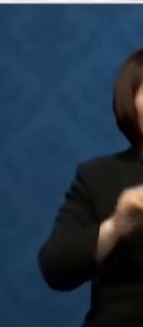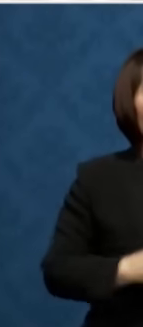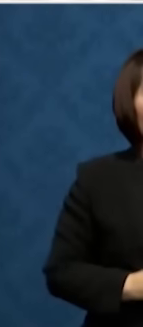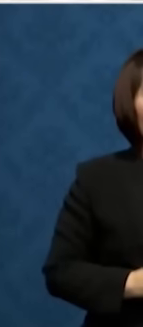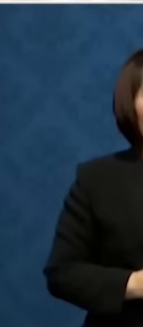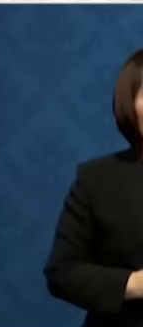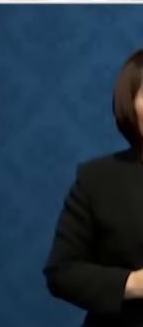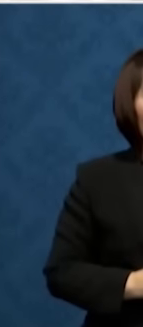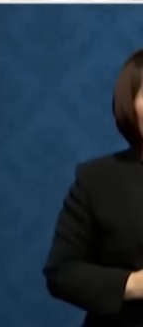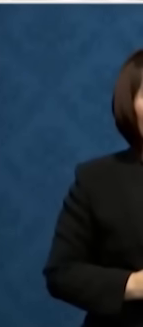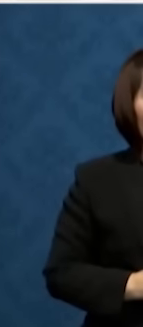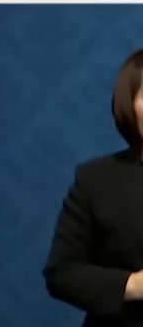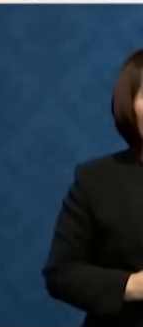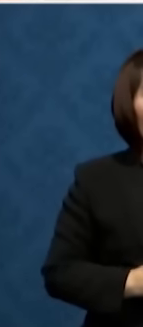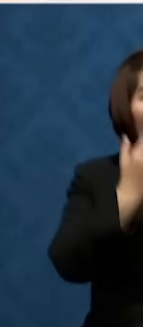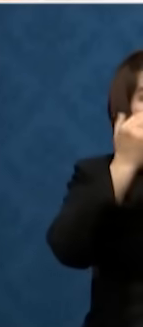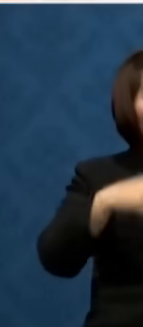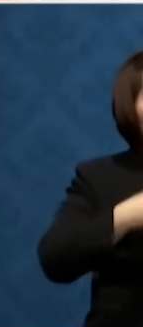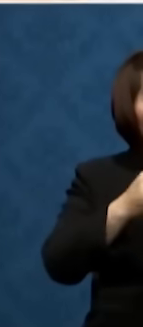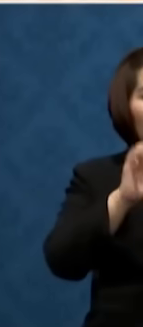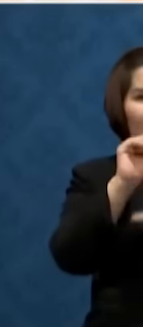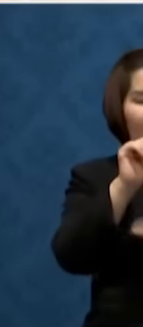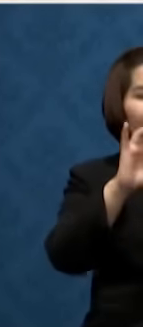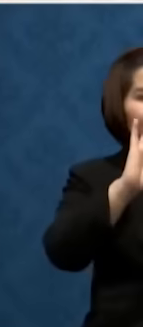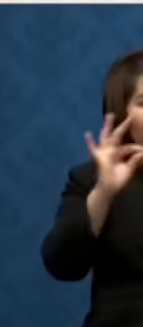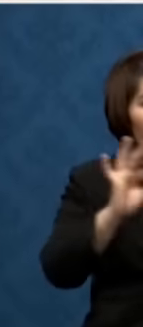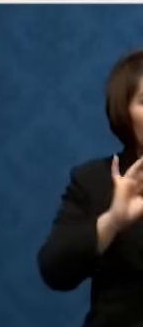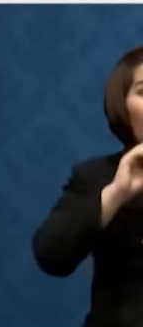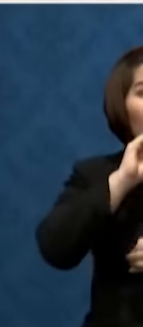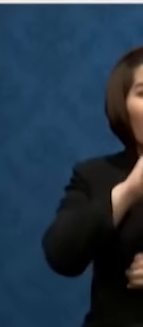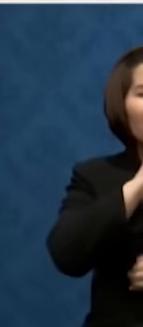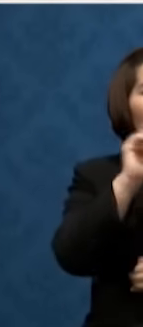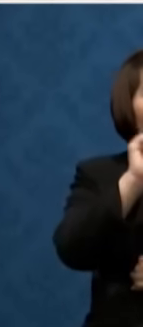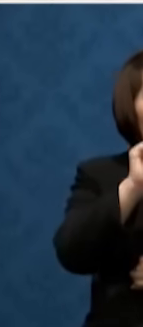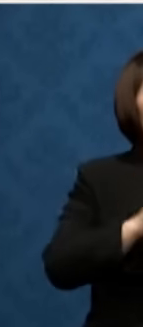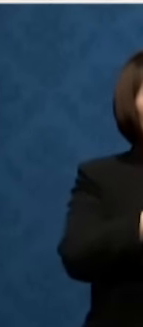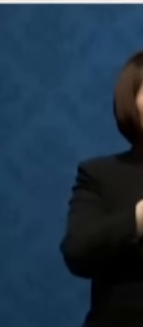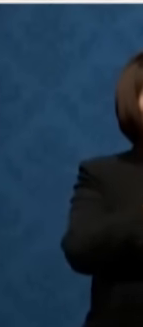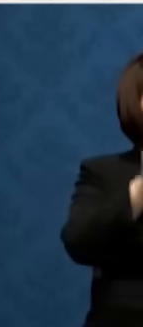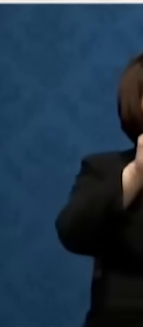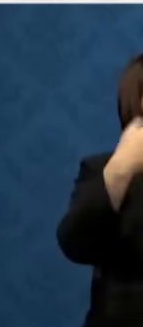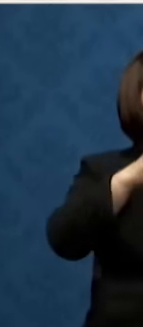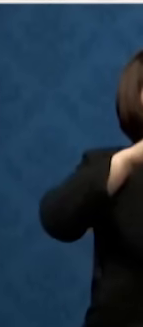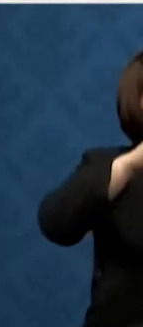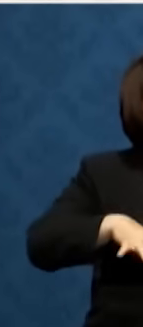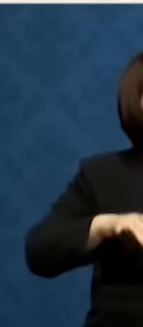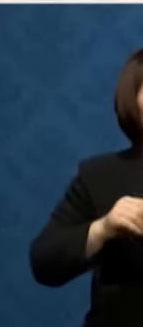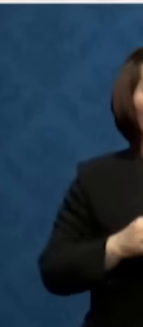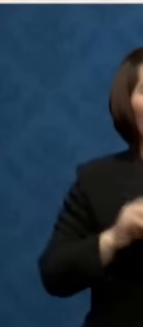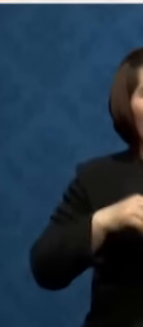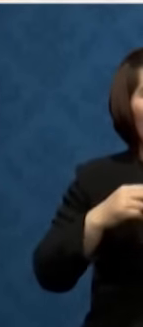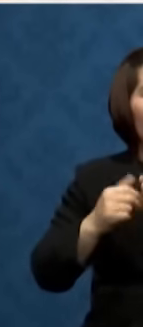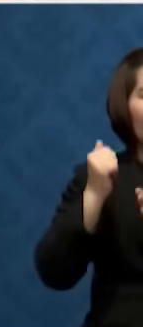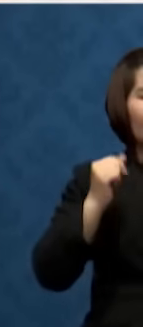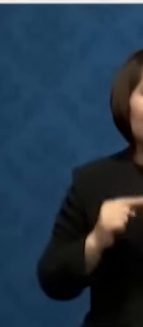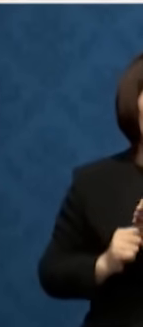ได้บัญญัติไว้นะครับว่ายติใดที่ตกไปแล้วห้ามนำยติซึ่งมีหลักการ